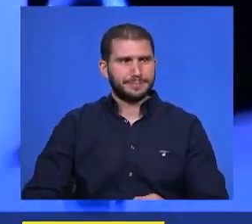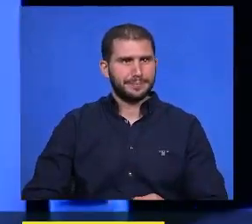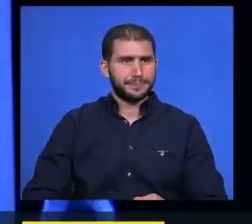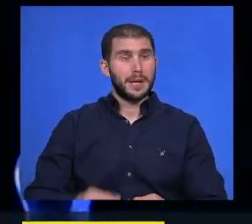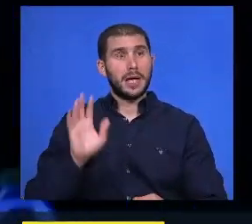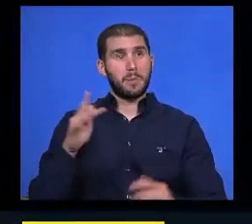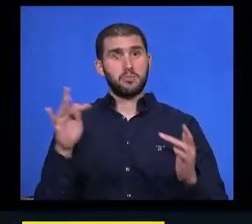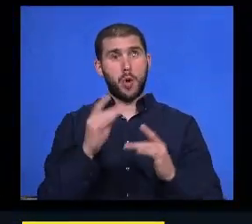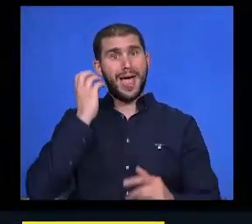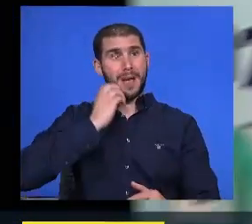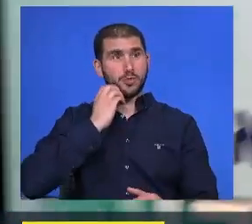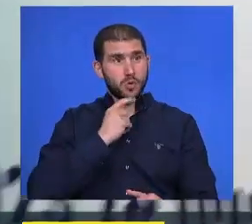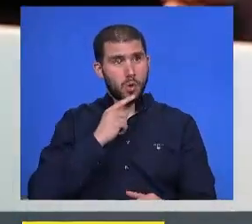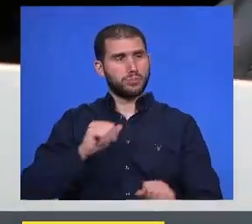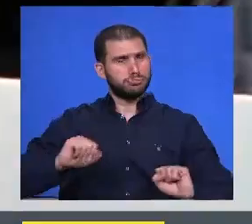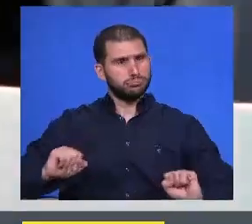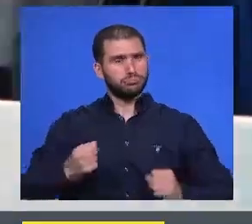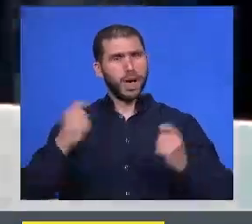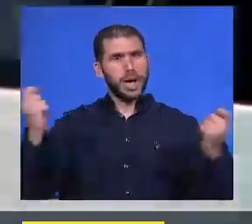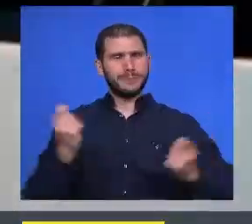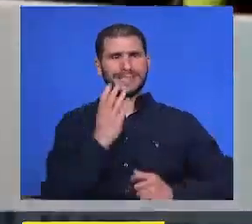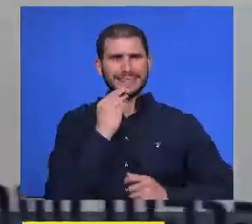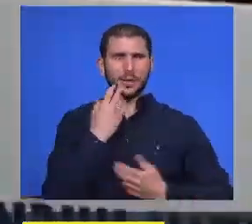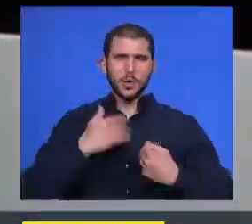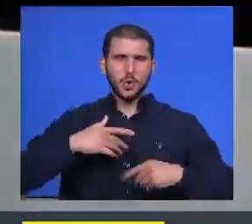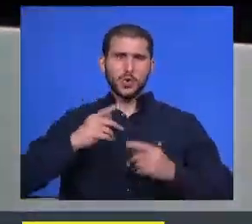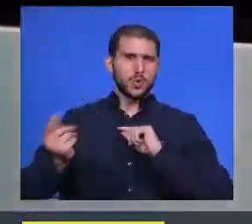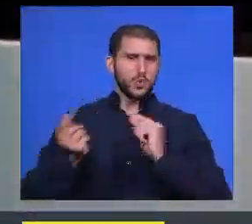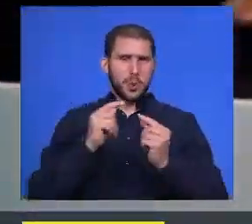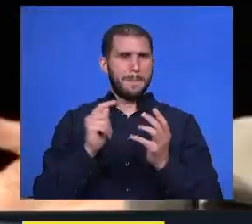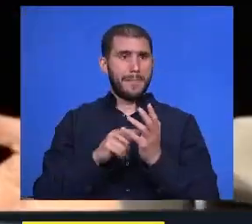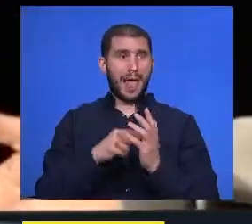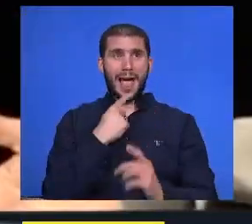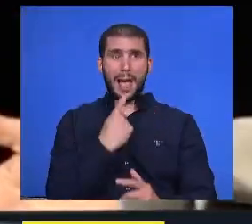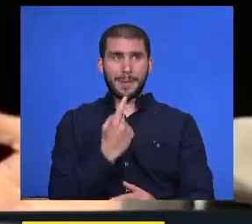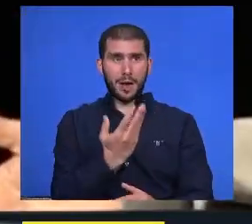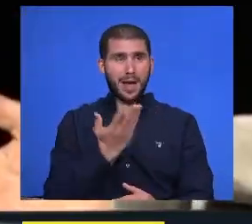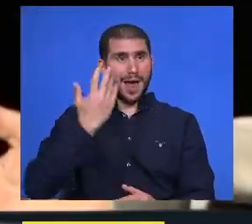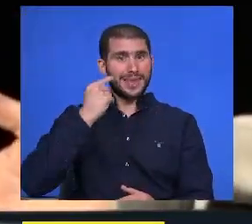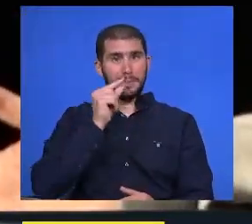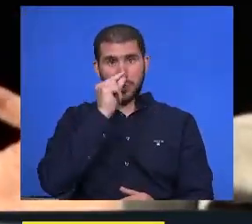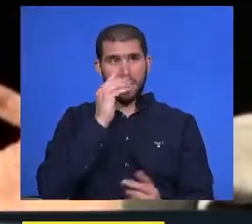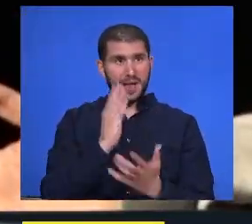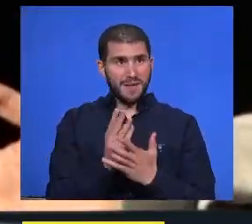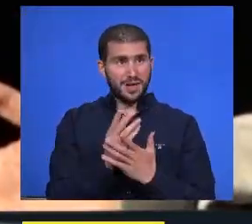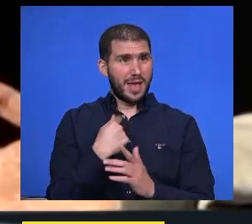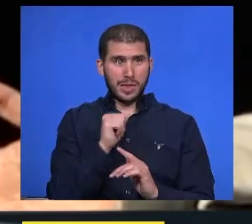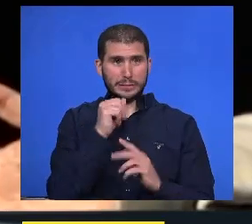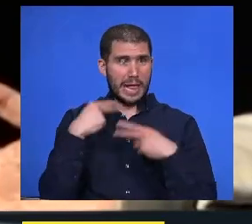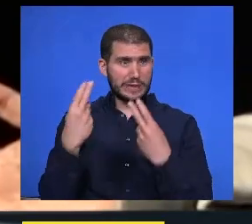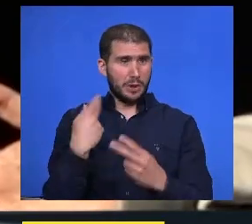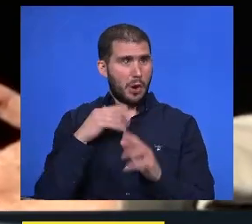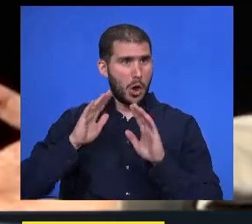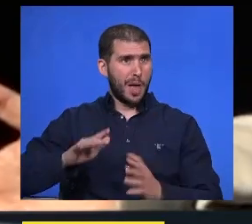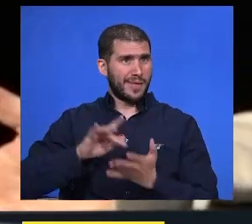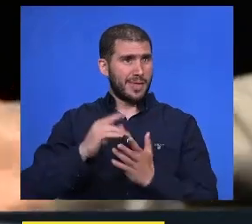גם מול איחוד האמירויות עבדה היום ההסברה הישראלית שעות נוספות בגלל האמירה הזאת. הייתי בדובאי, לא שאני אחזור לשם, לא אוהבת את